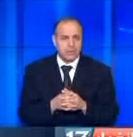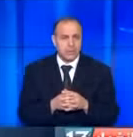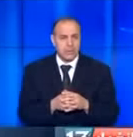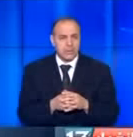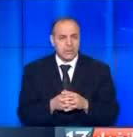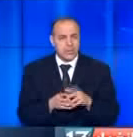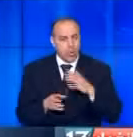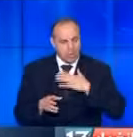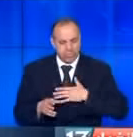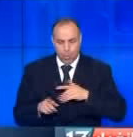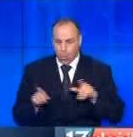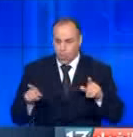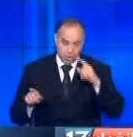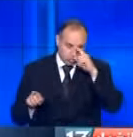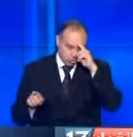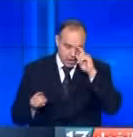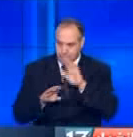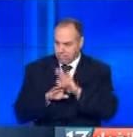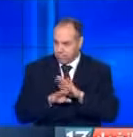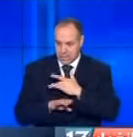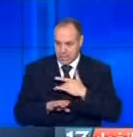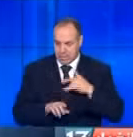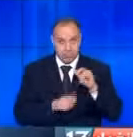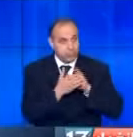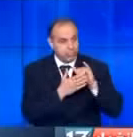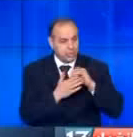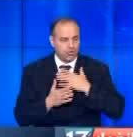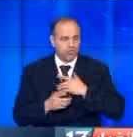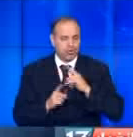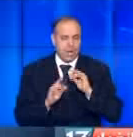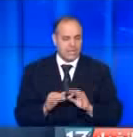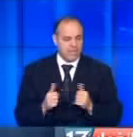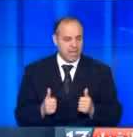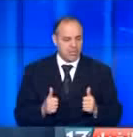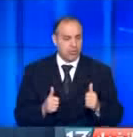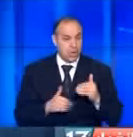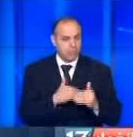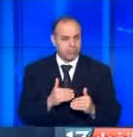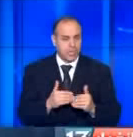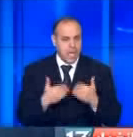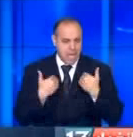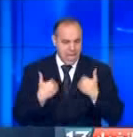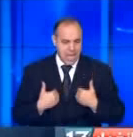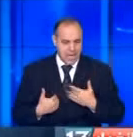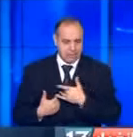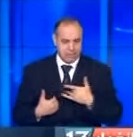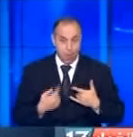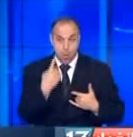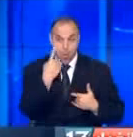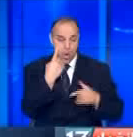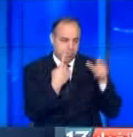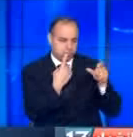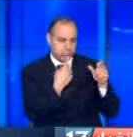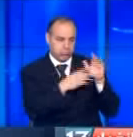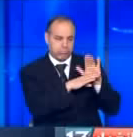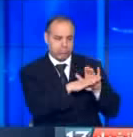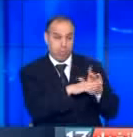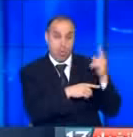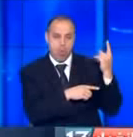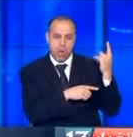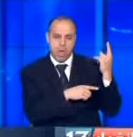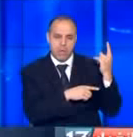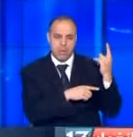الى نصابها، وان شاء الله باش ناخذوا معناتها اجراءات اداريه. لو تحدثنا سيد ياسر عن هذه الاجراءات